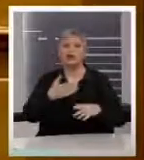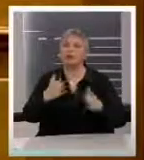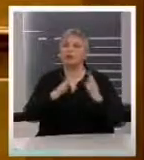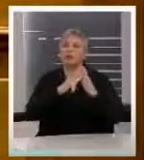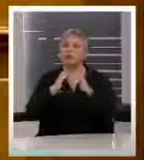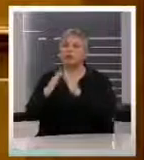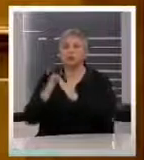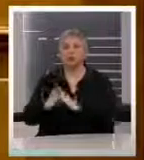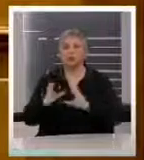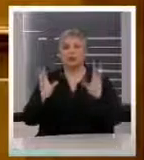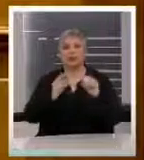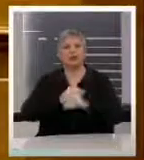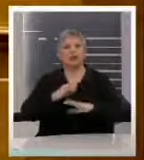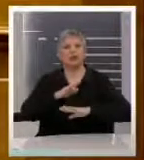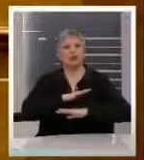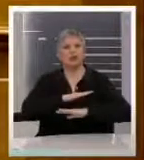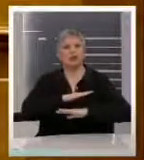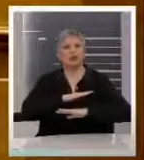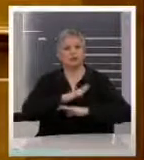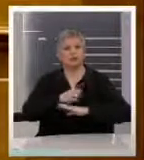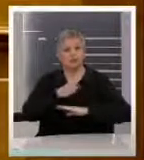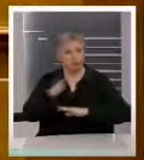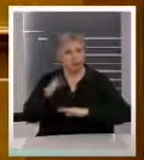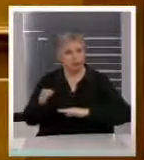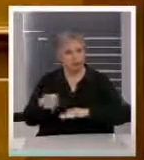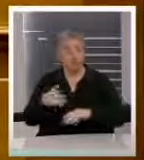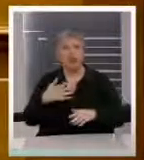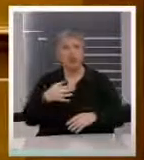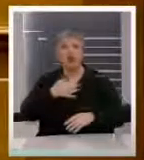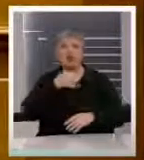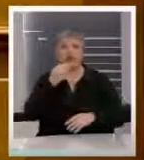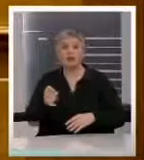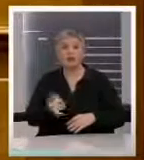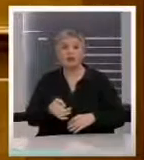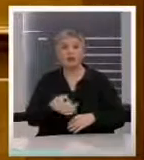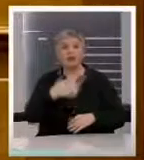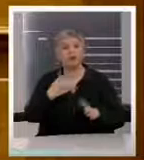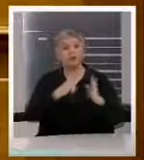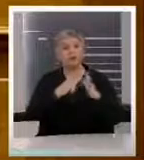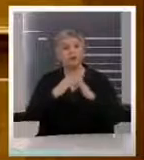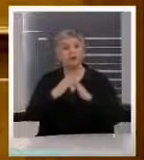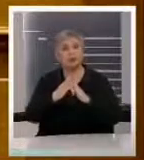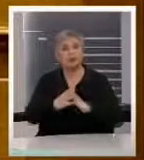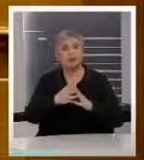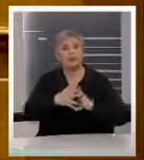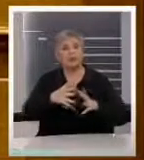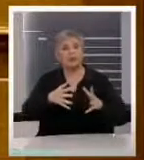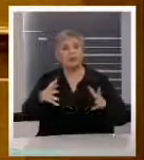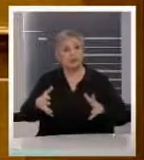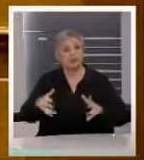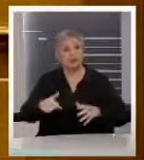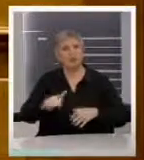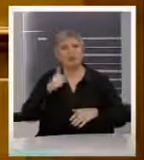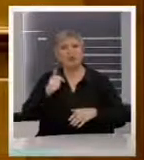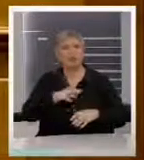κατοικιών, δράτω με τις ευκαιρίες να τονίσω την επέκταση και τη βελτίωση του οικιστικού προγράμματος που είχαμε ήδη σχεδιάσει με την ανάληψη